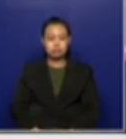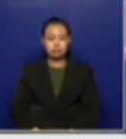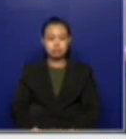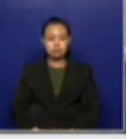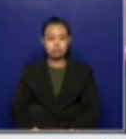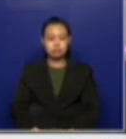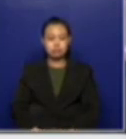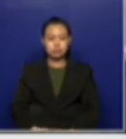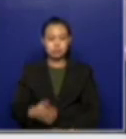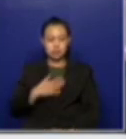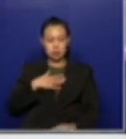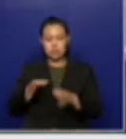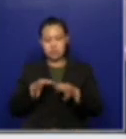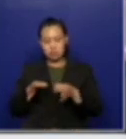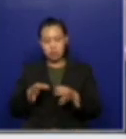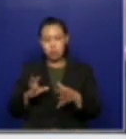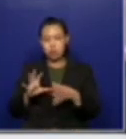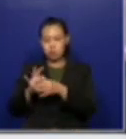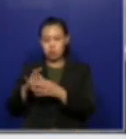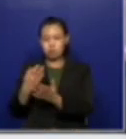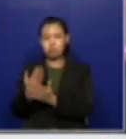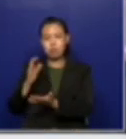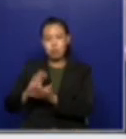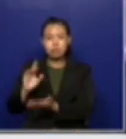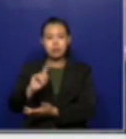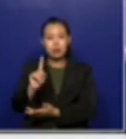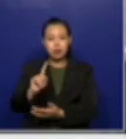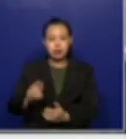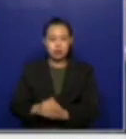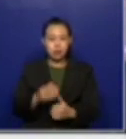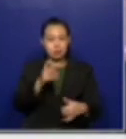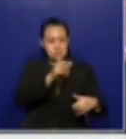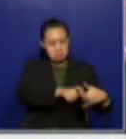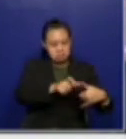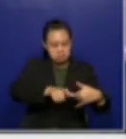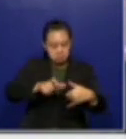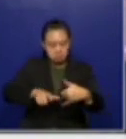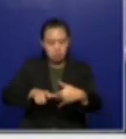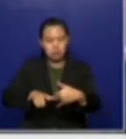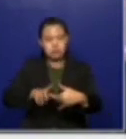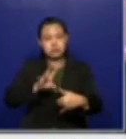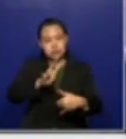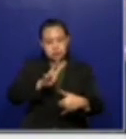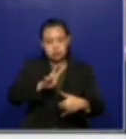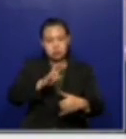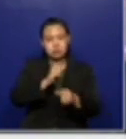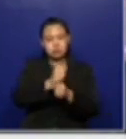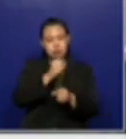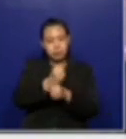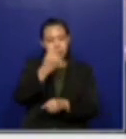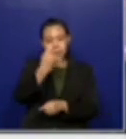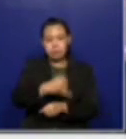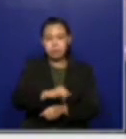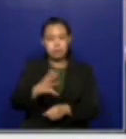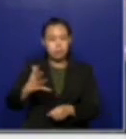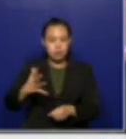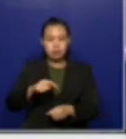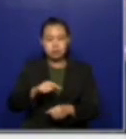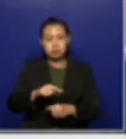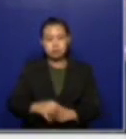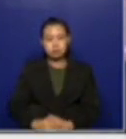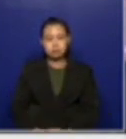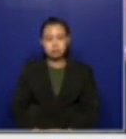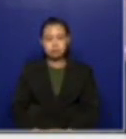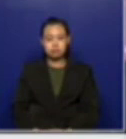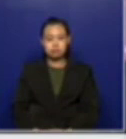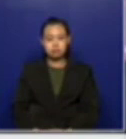ไรศาลนั้นก็ยืนยันชัดเจนว่าพระพวกนี้ไม่ได้เอาเงินไปใช้ผิดทางผิดประเภท